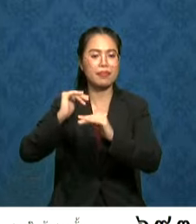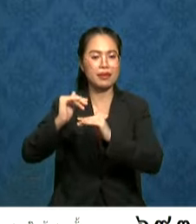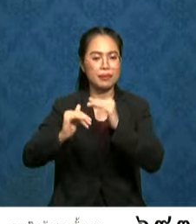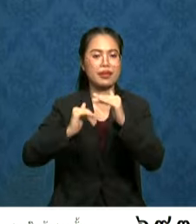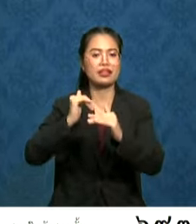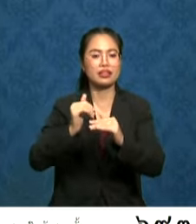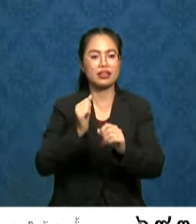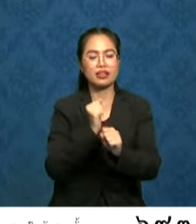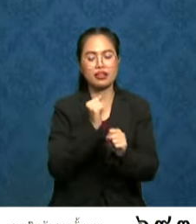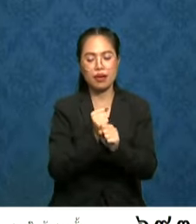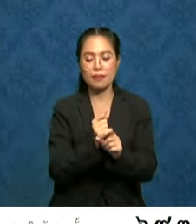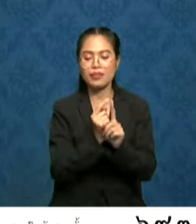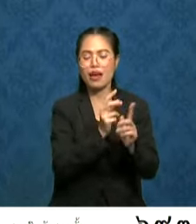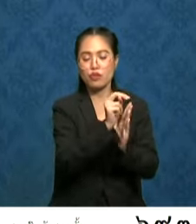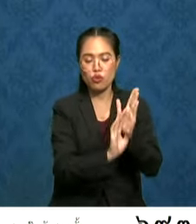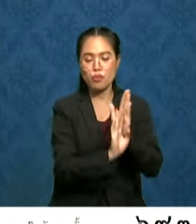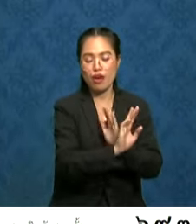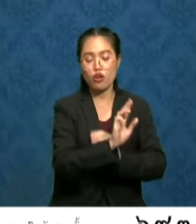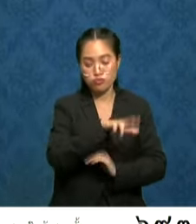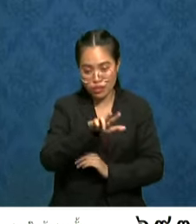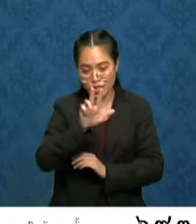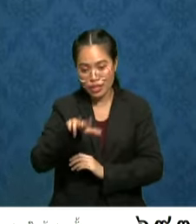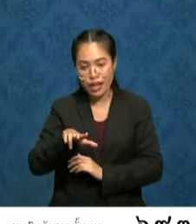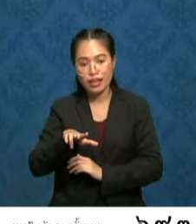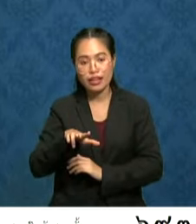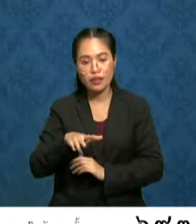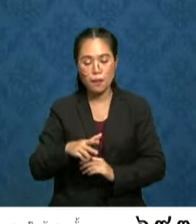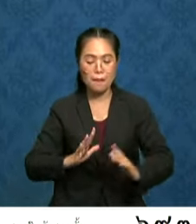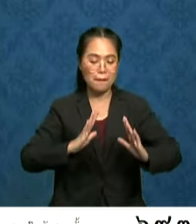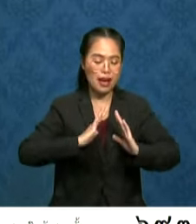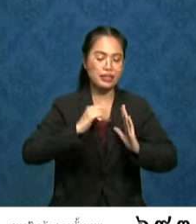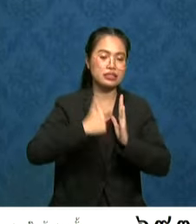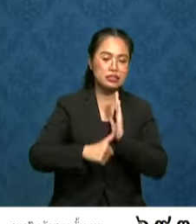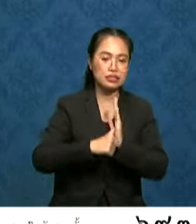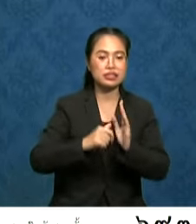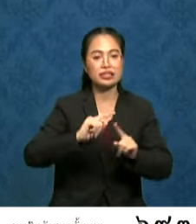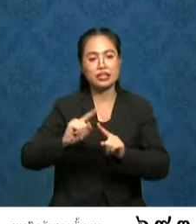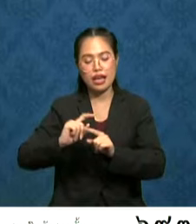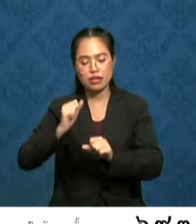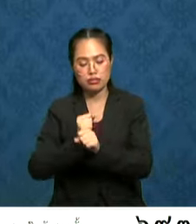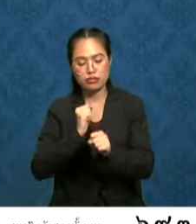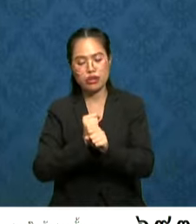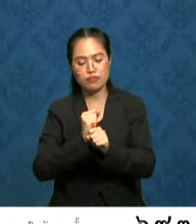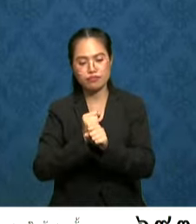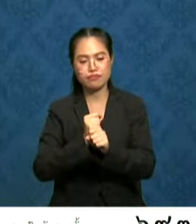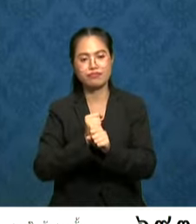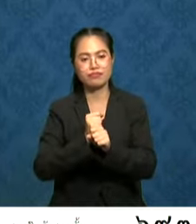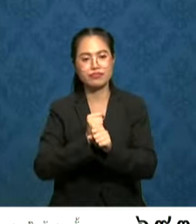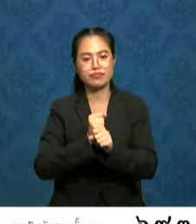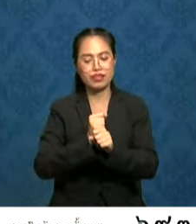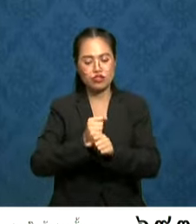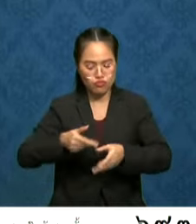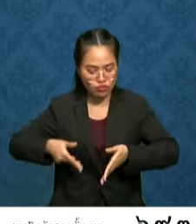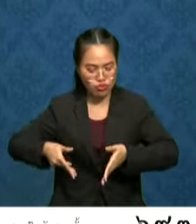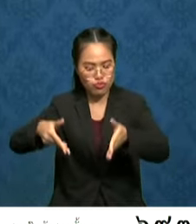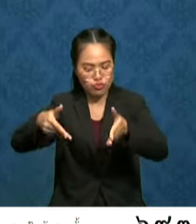signatureของรัฐบาลเพื่อไทยไทยรักไทยนะคะอย่างเช่นเอ่อพรรคหนี้ต่างๆนะคะ Land Bridgeก็มาหลายปีแล้วนะคะถมทะเลนี่